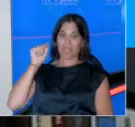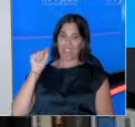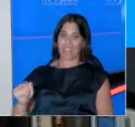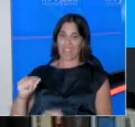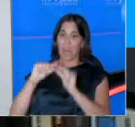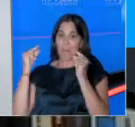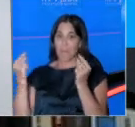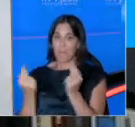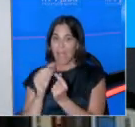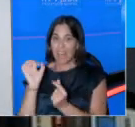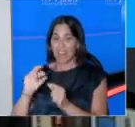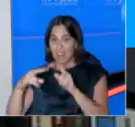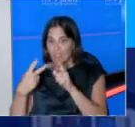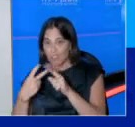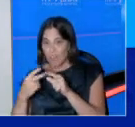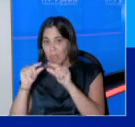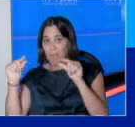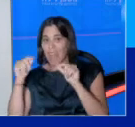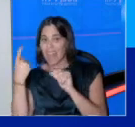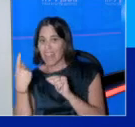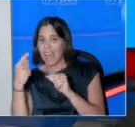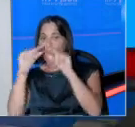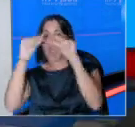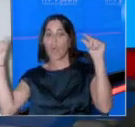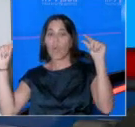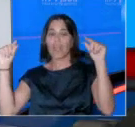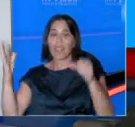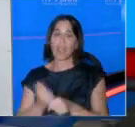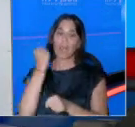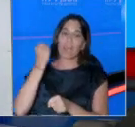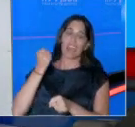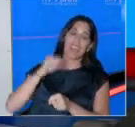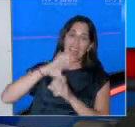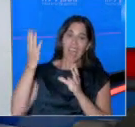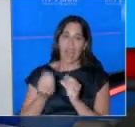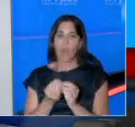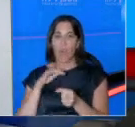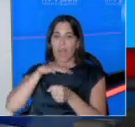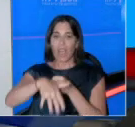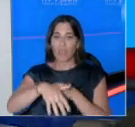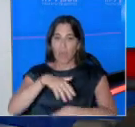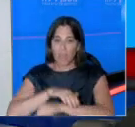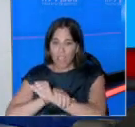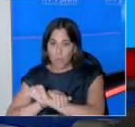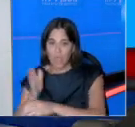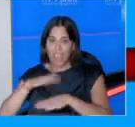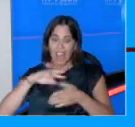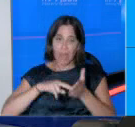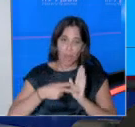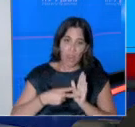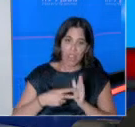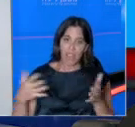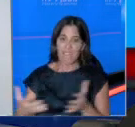פאנל שני, מושב שני, פאנל אחד. אני אגיד את הכותרת. המנצח זוכה בכל ההשפעות משחק הכדורגל על הפוליטיקה והחברה בעולם